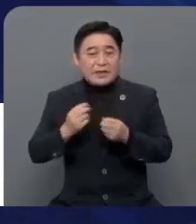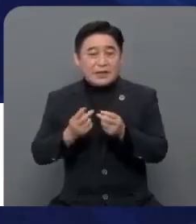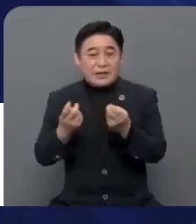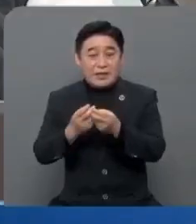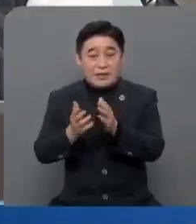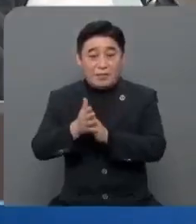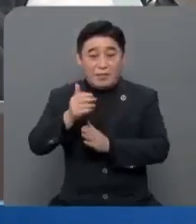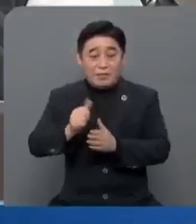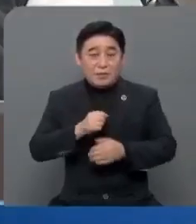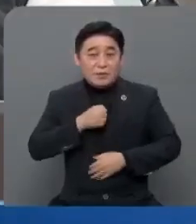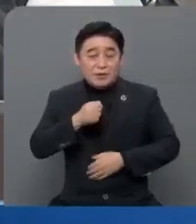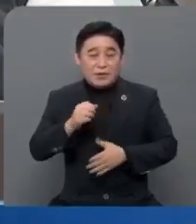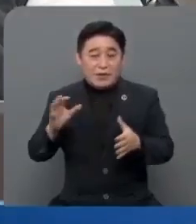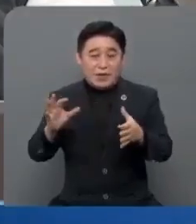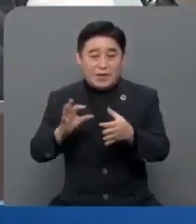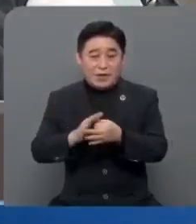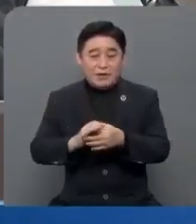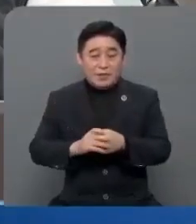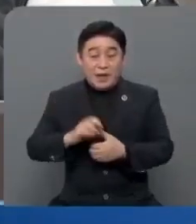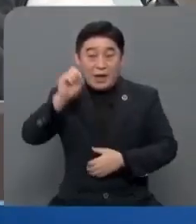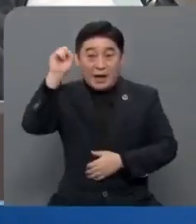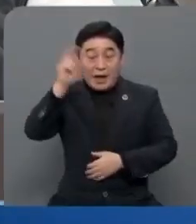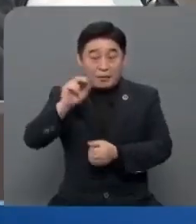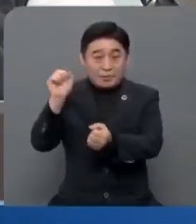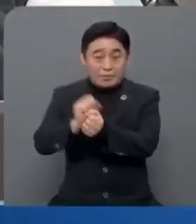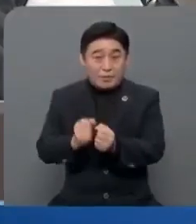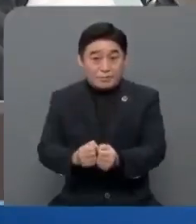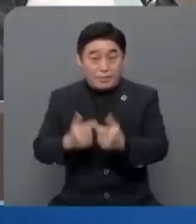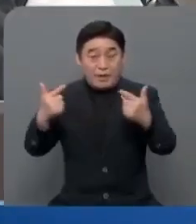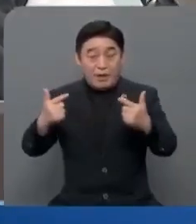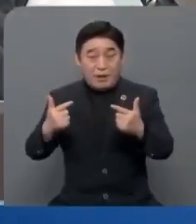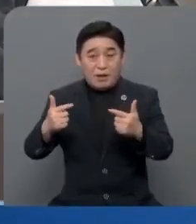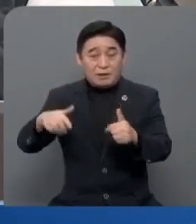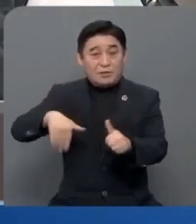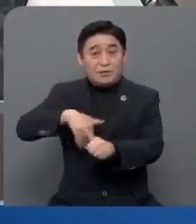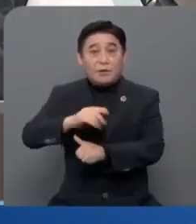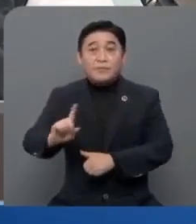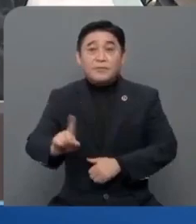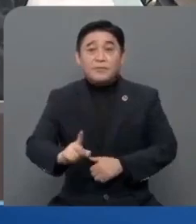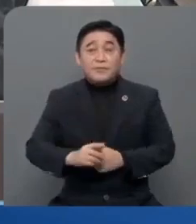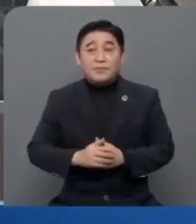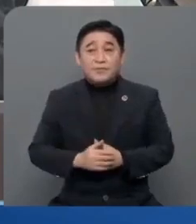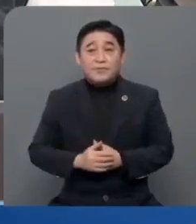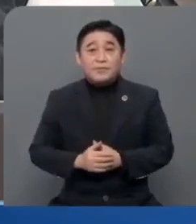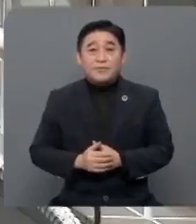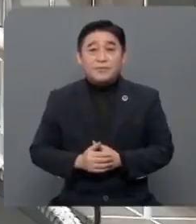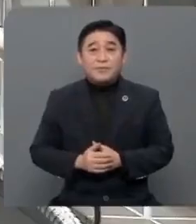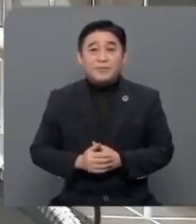연결하겠습니다. 서윤덕 기자, 갑자기 확진자가 많이 발생한 상황이군요.